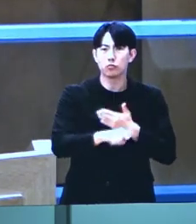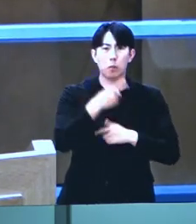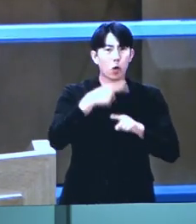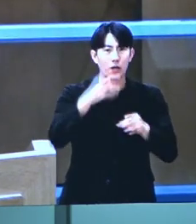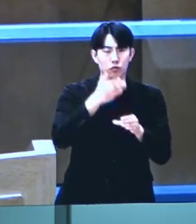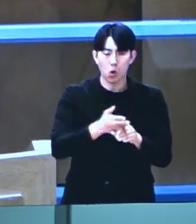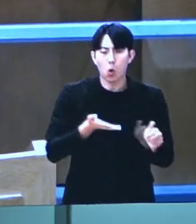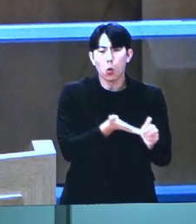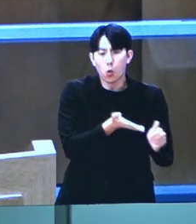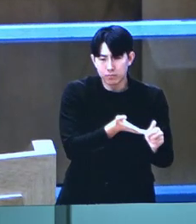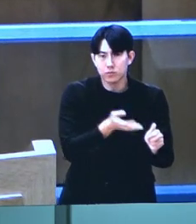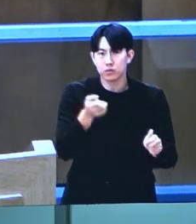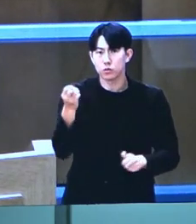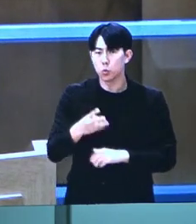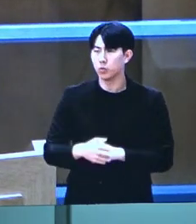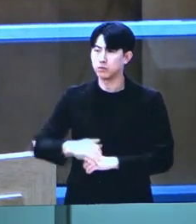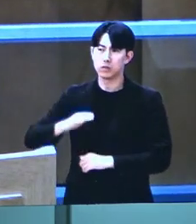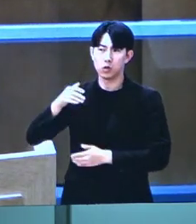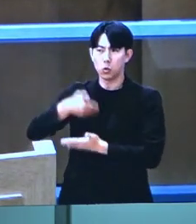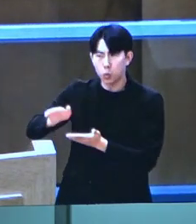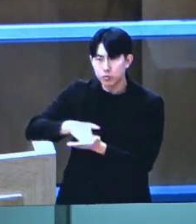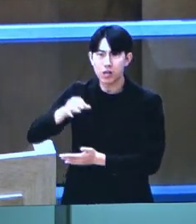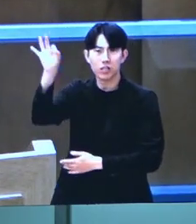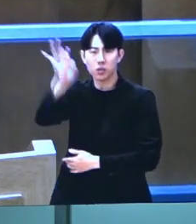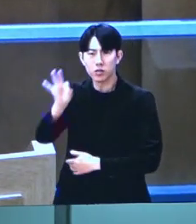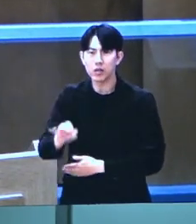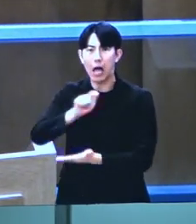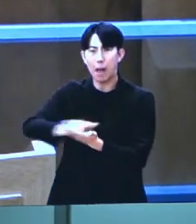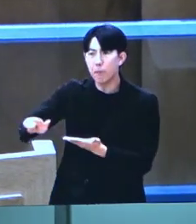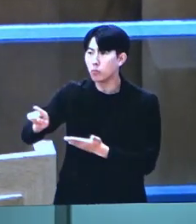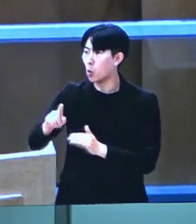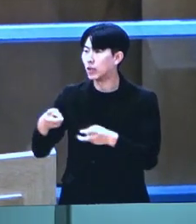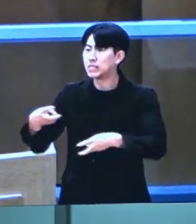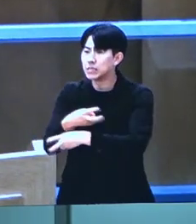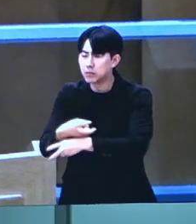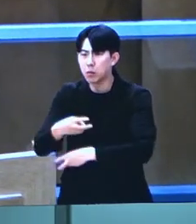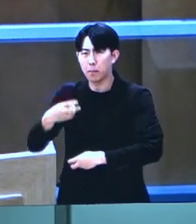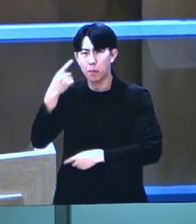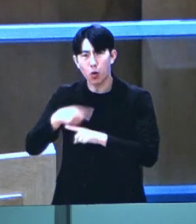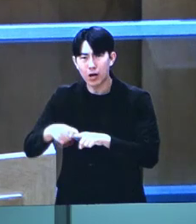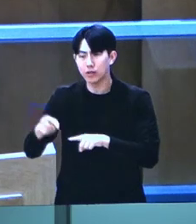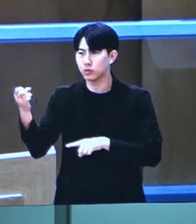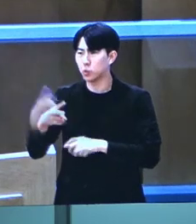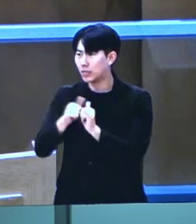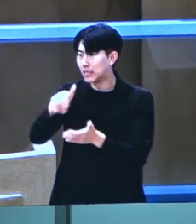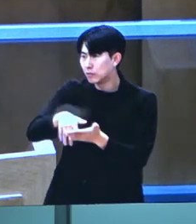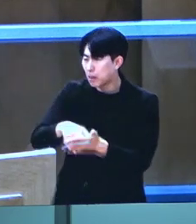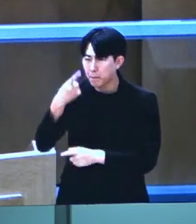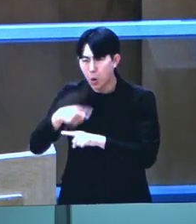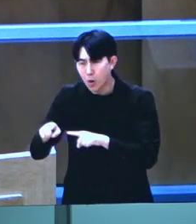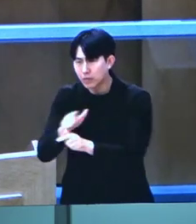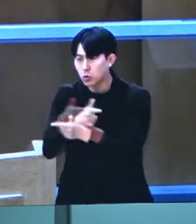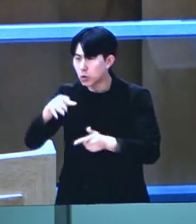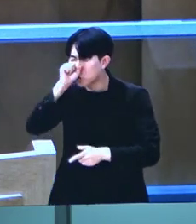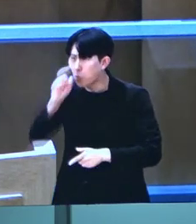동두천, 연천, 가평, 양평은 대중교통 편의성과 인구수 평가인 접근성과 수요 항목에서 높은 점수를